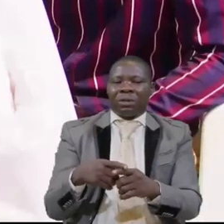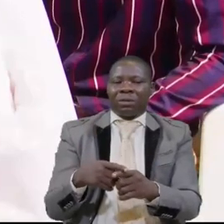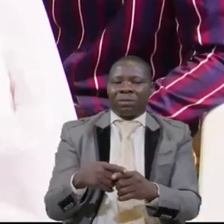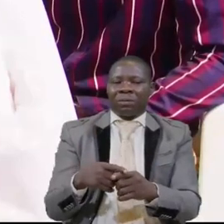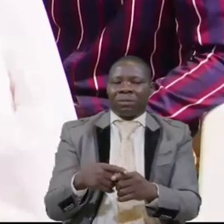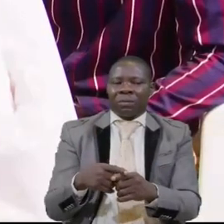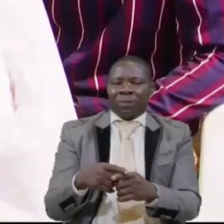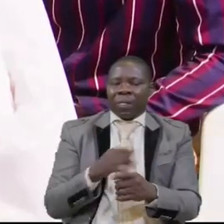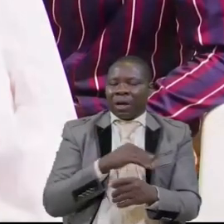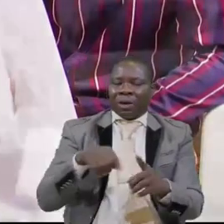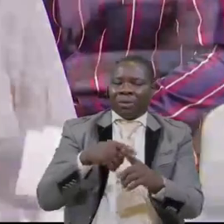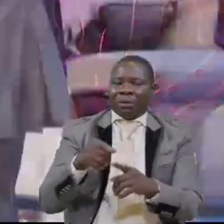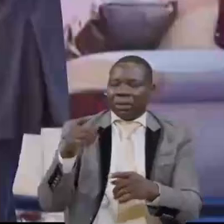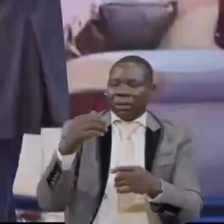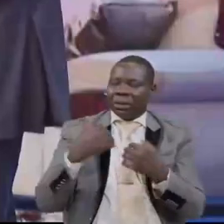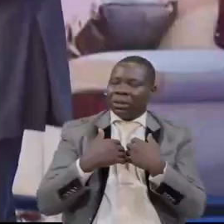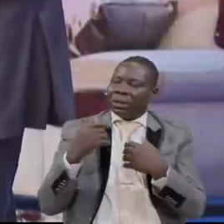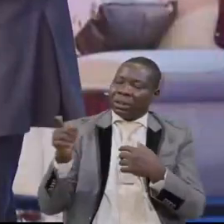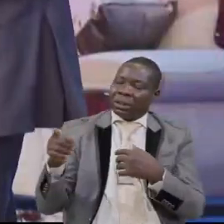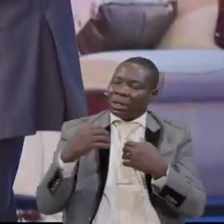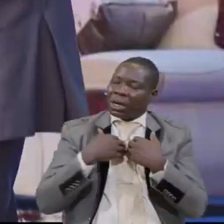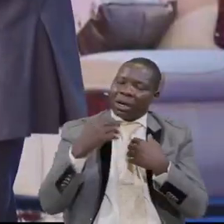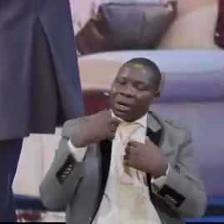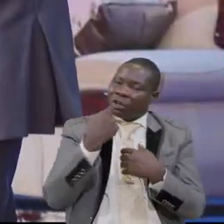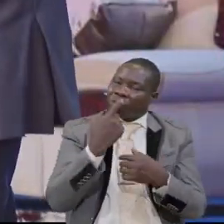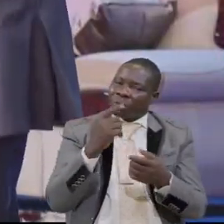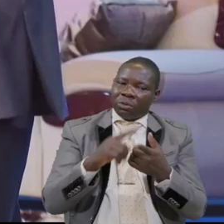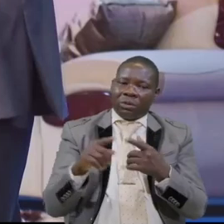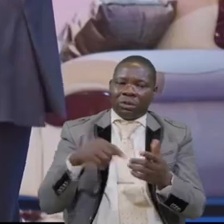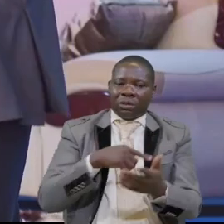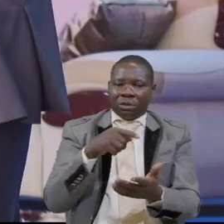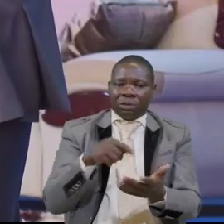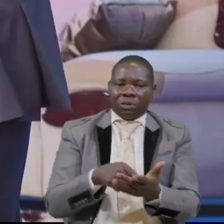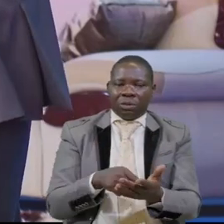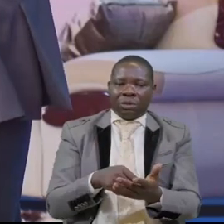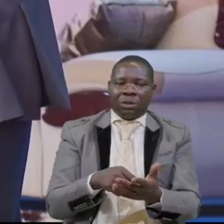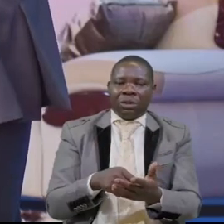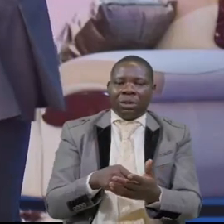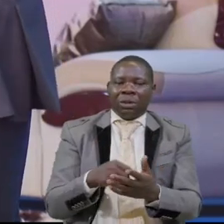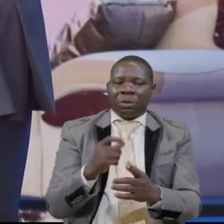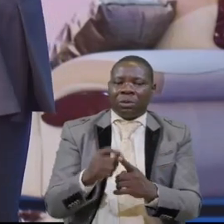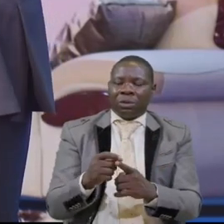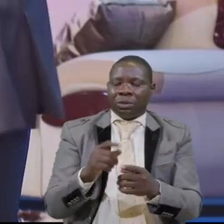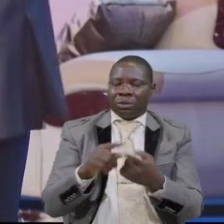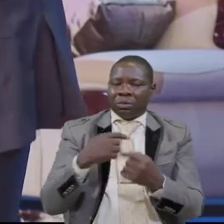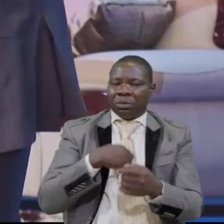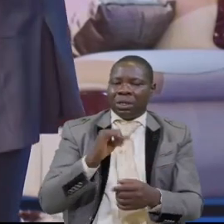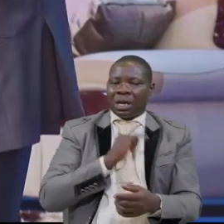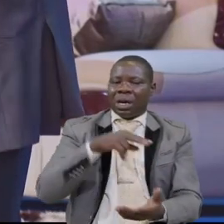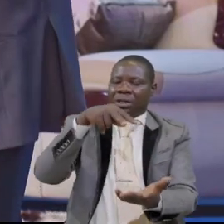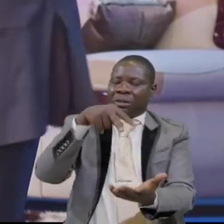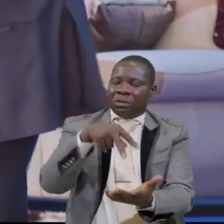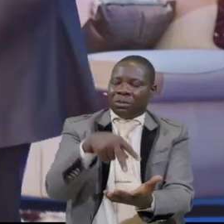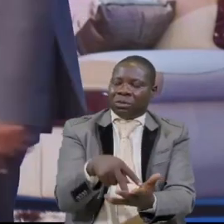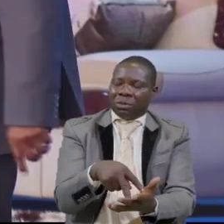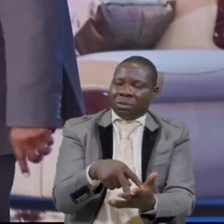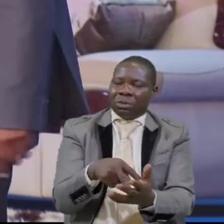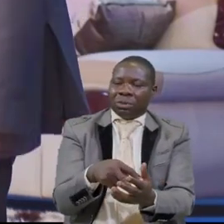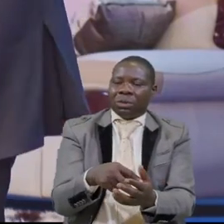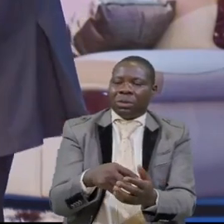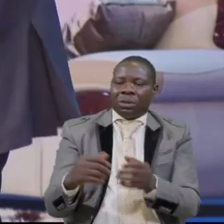lorsqu'il m'ut ainsi parler je metins debout en tremblant verset 12 verset 12 il me